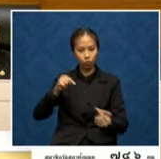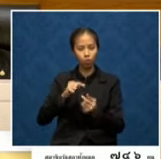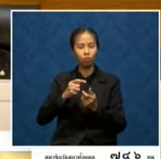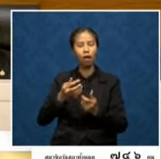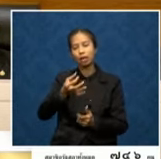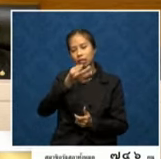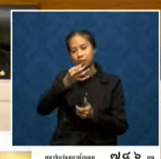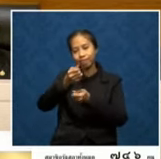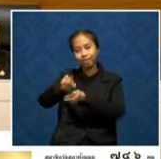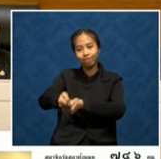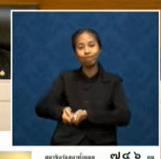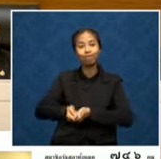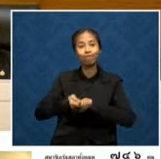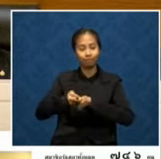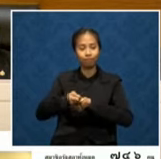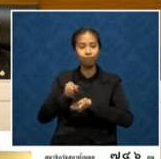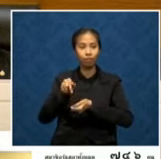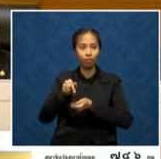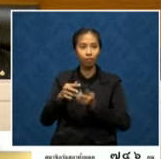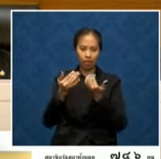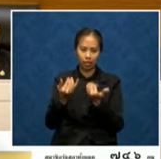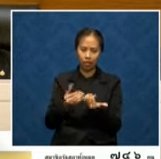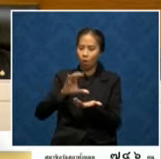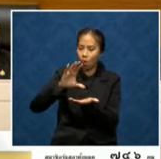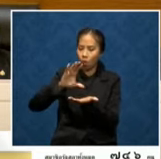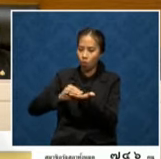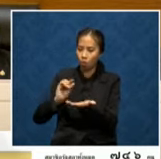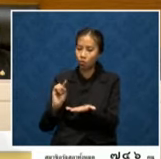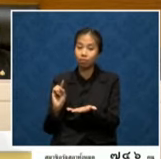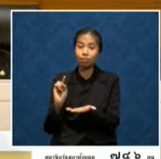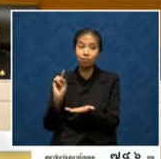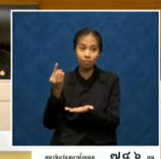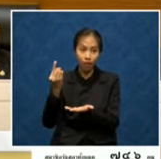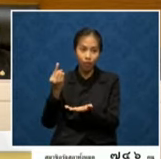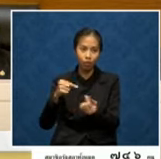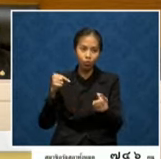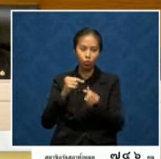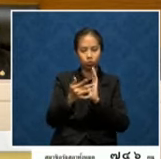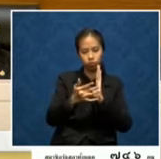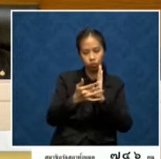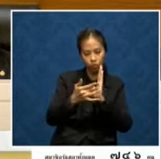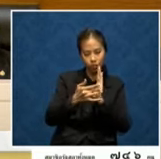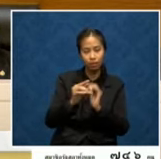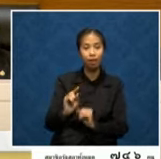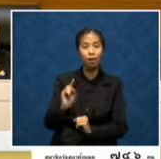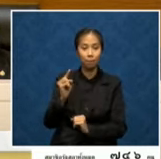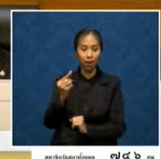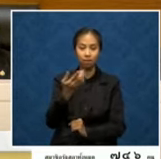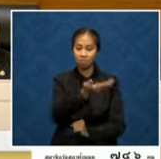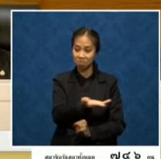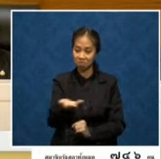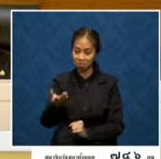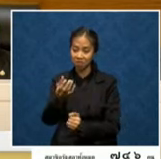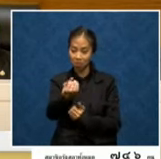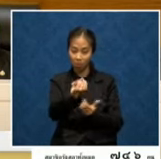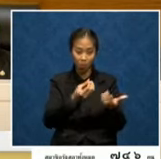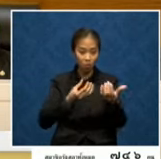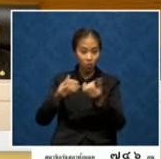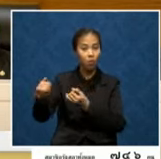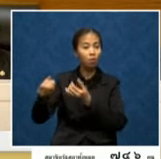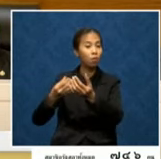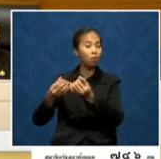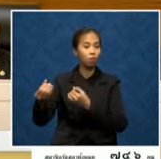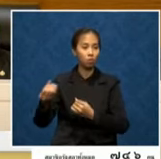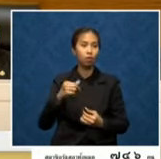ไทยและผมเชื่อว่าข้อมูลใหม่ๆในเรื่องนวัตกรรมใหม่ๆที่ท่านนำเสนอก็จะ